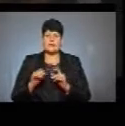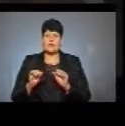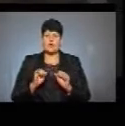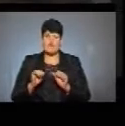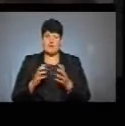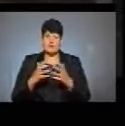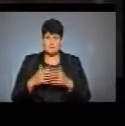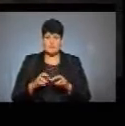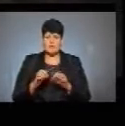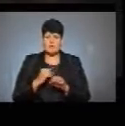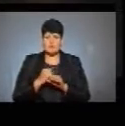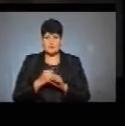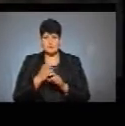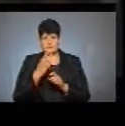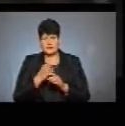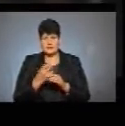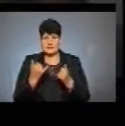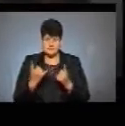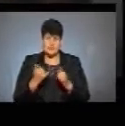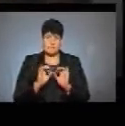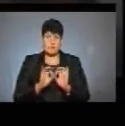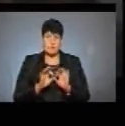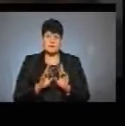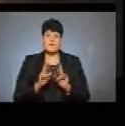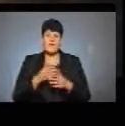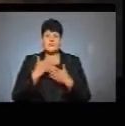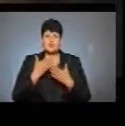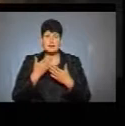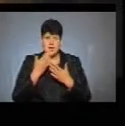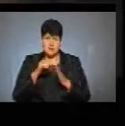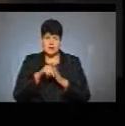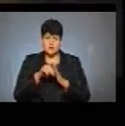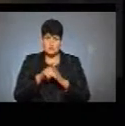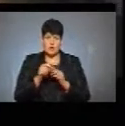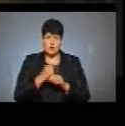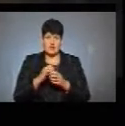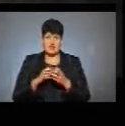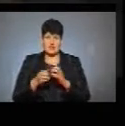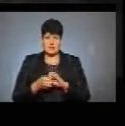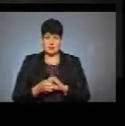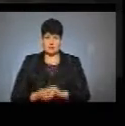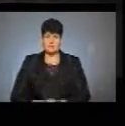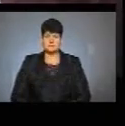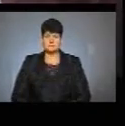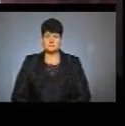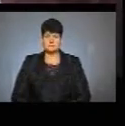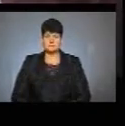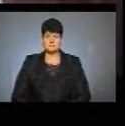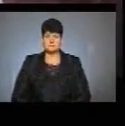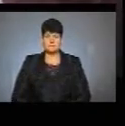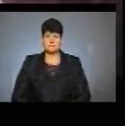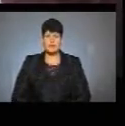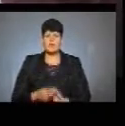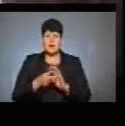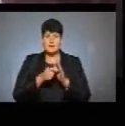як робити експозицію. І зараз радіолог пояснить, як читати зображення і робити висновки. У